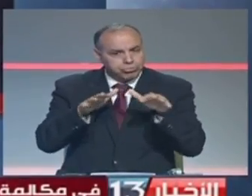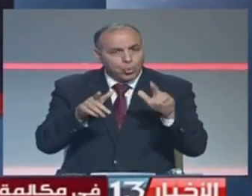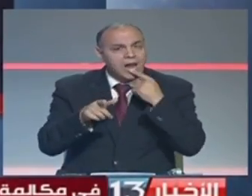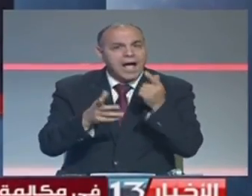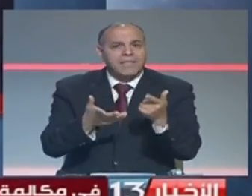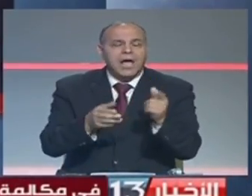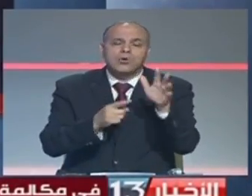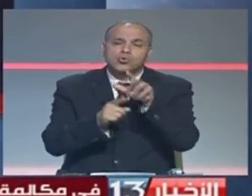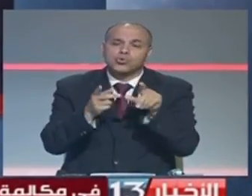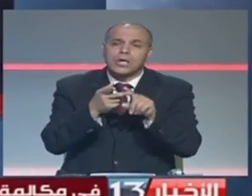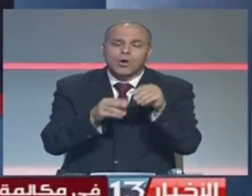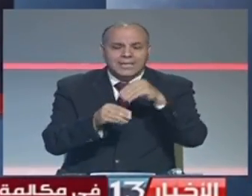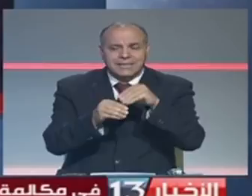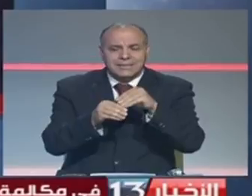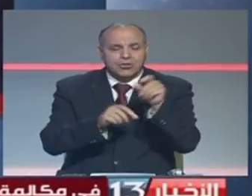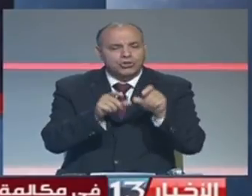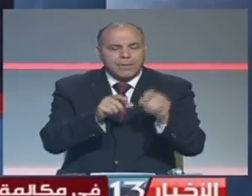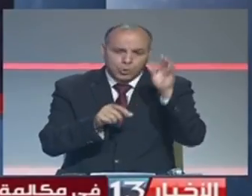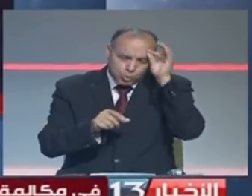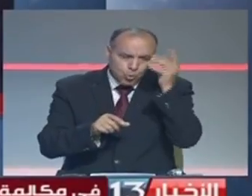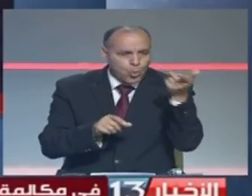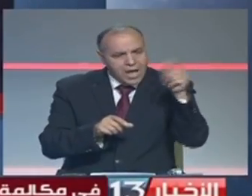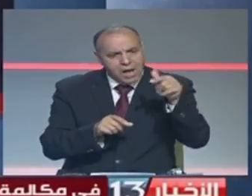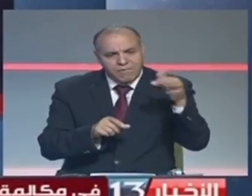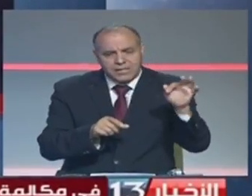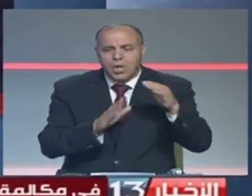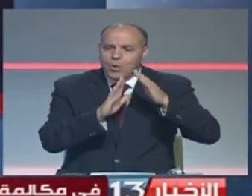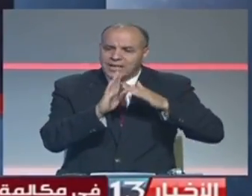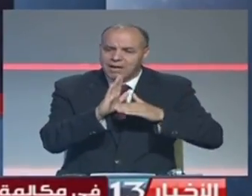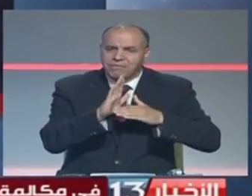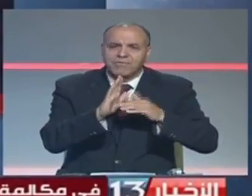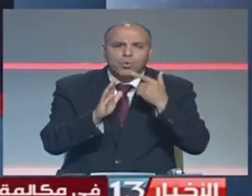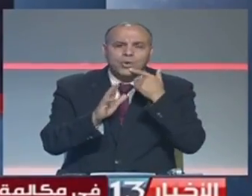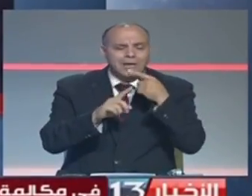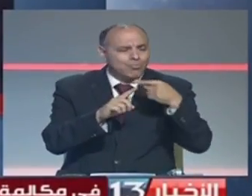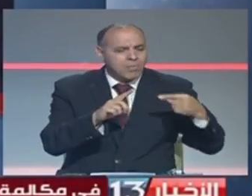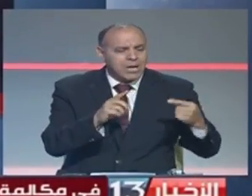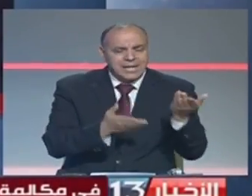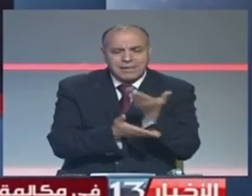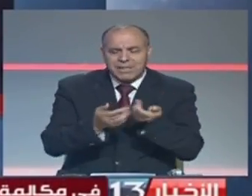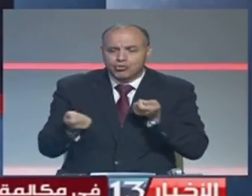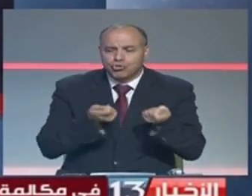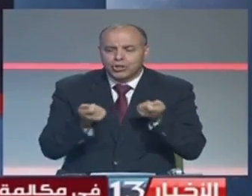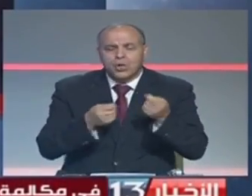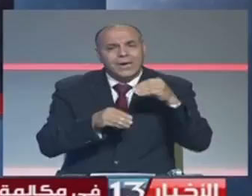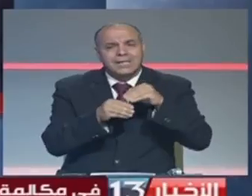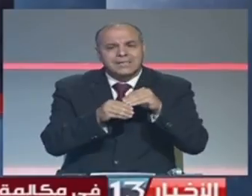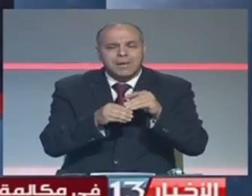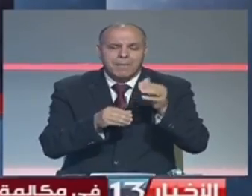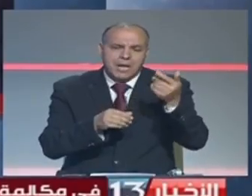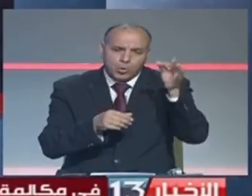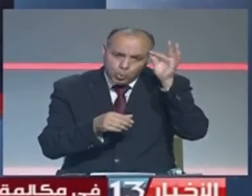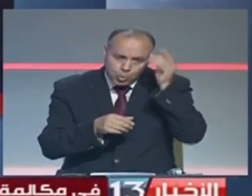الاوضاع الاجتماعيه والاقتصاديه للشعبين والتخفيف من تداعياته السلبيه على التبادل التجاري والاقتصادي بين البلدين